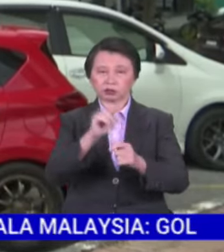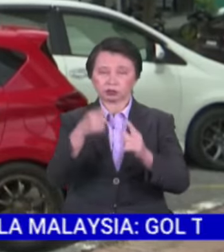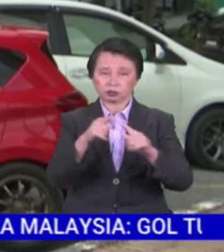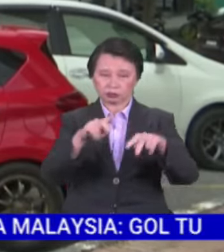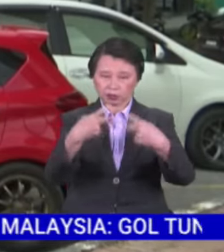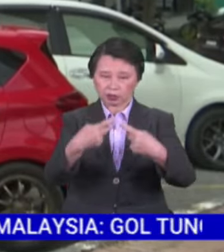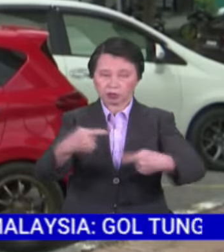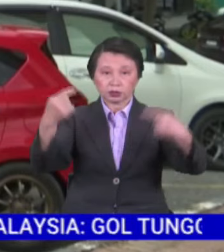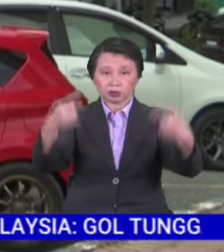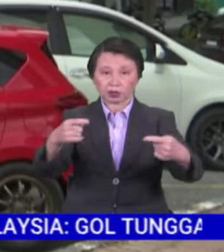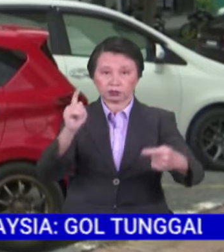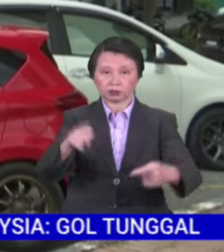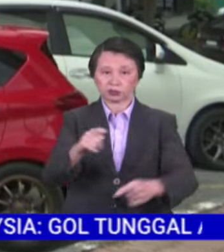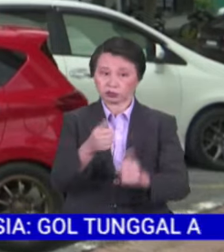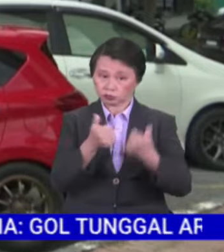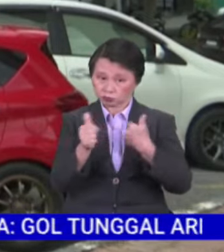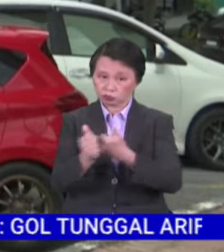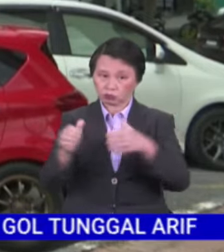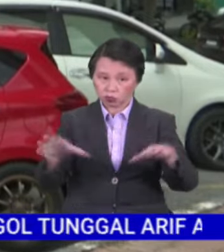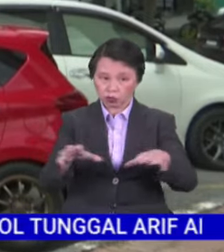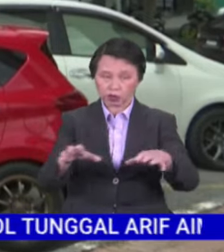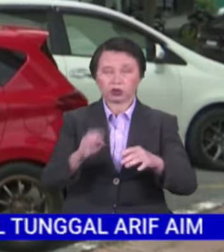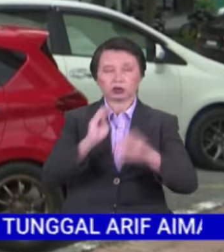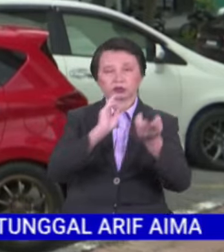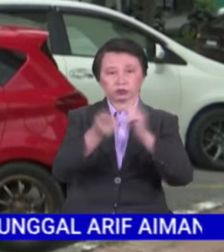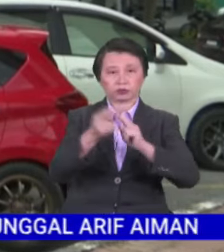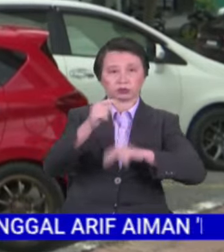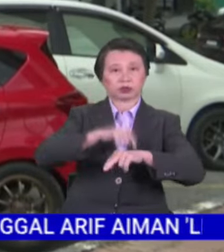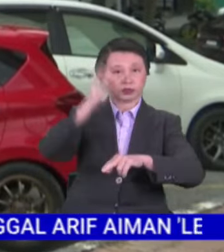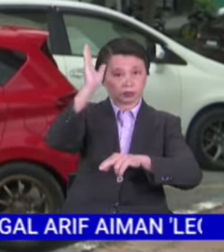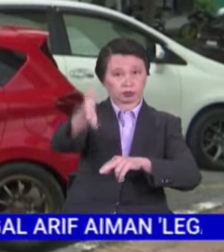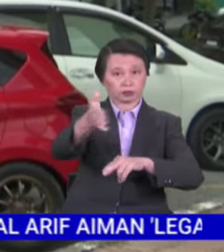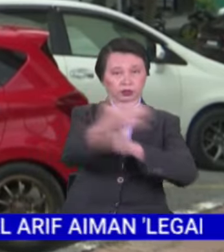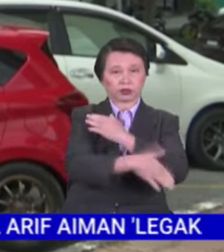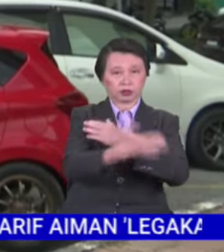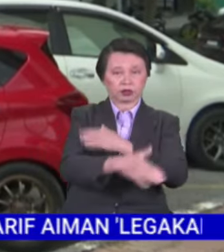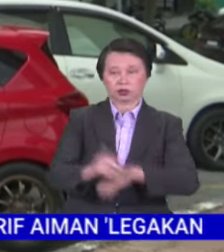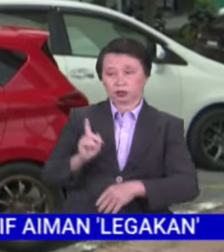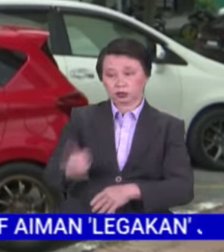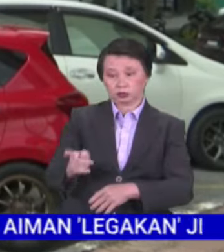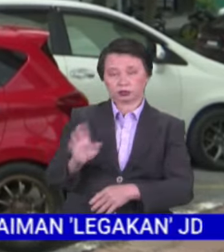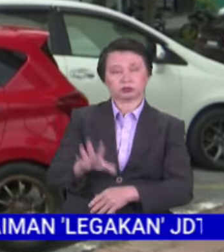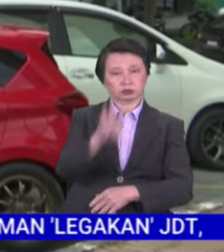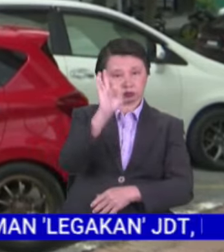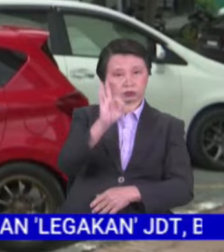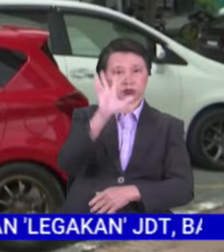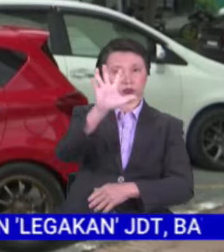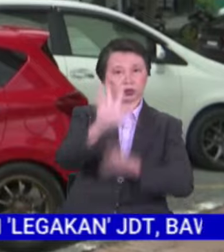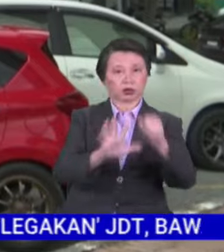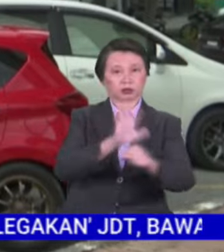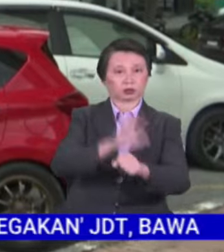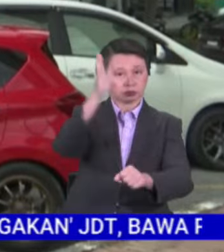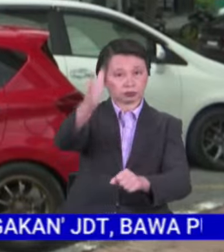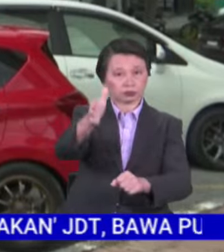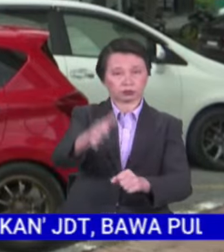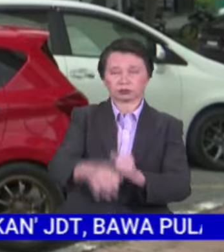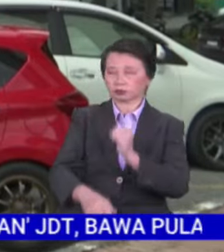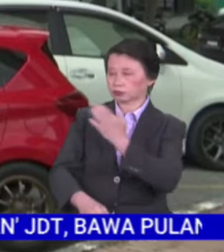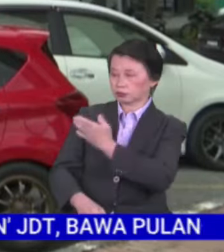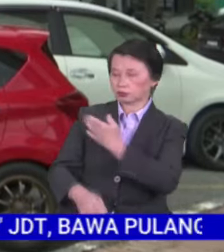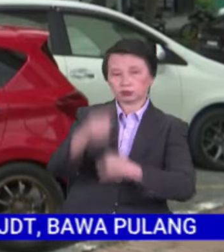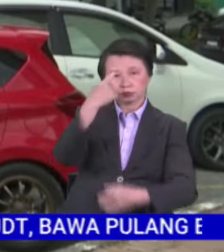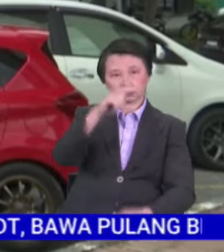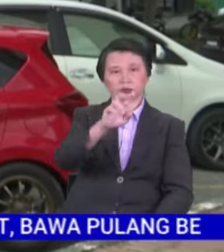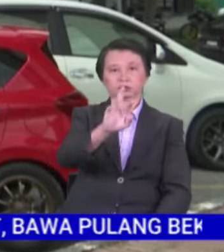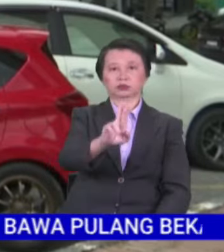parti bertanding haruslah ditunaikan demi perubahan masa depan negara. Andalah penentu 5 tahun akan datang. Firdaus Mokhtar,